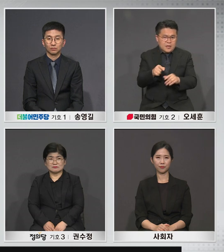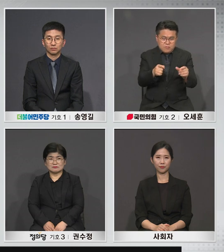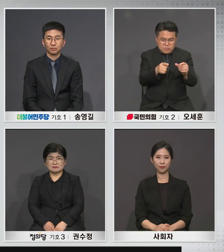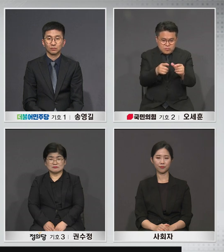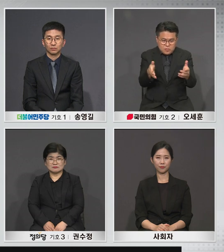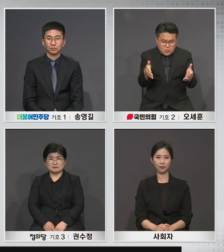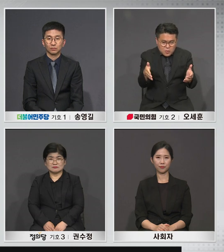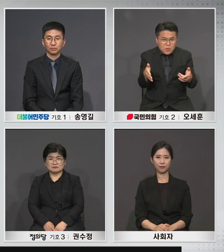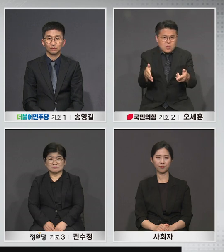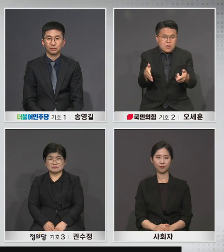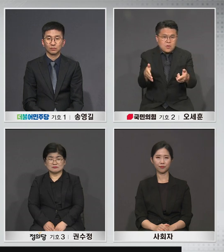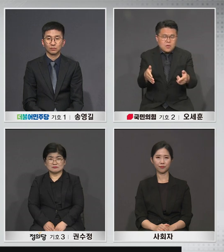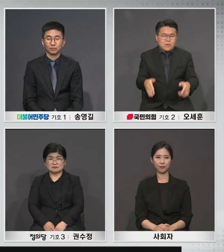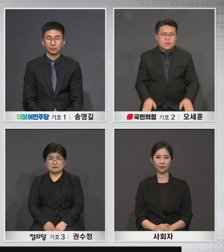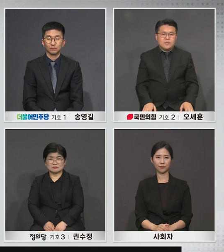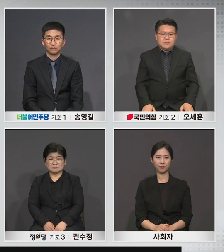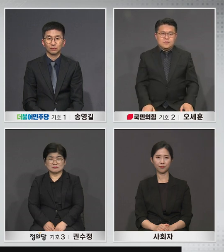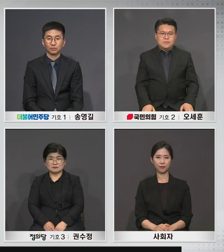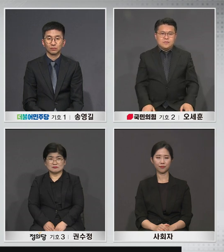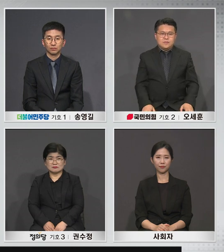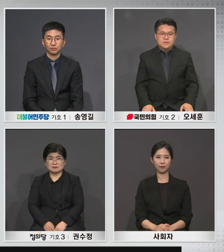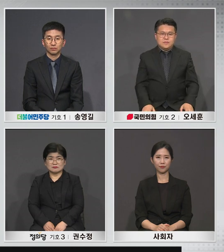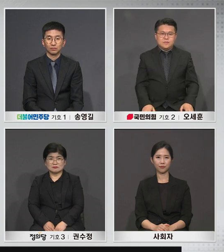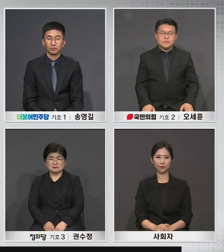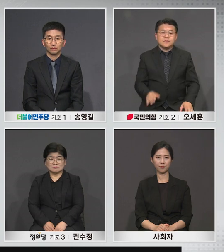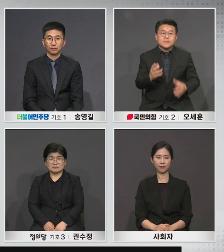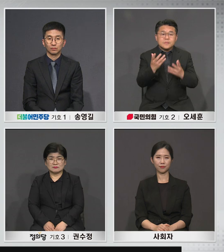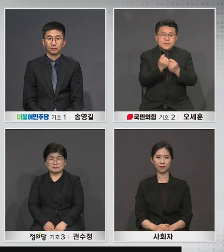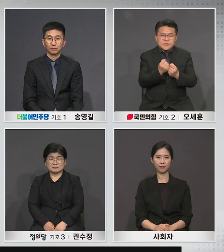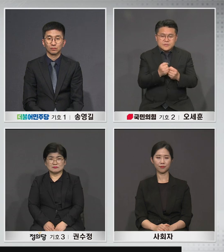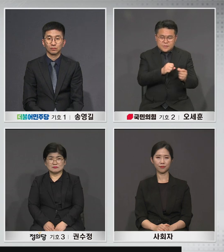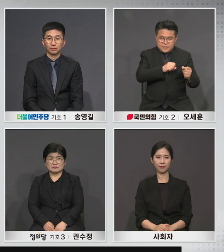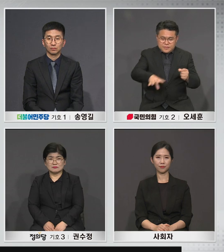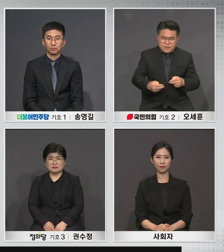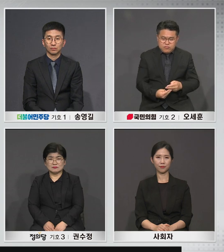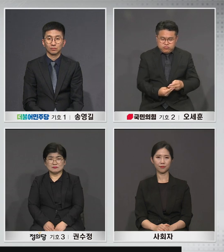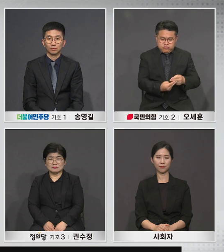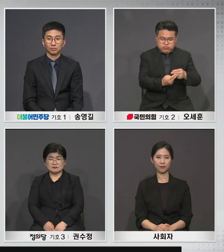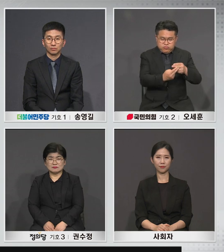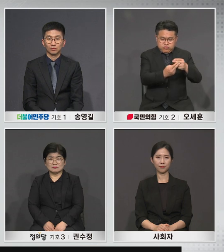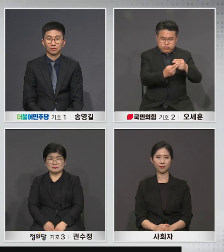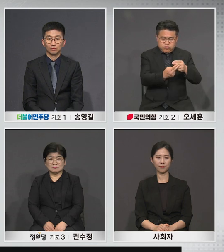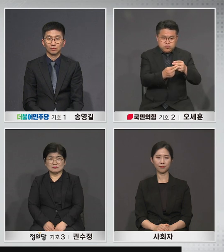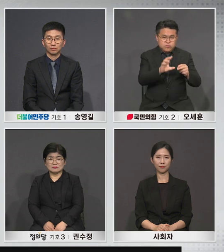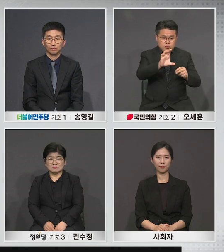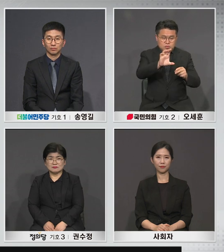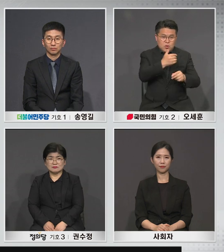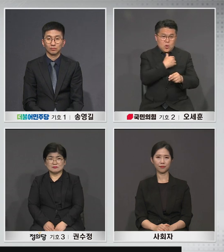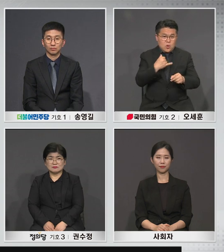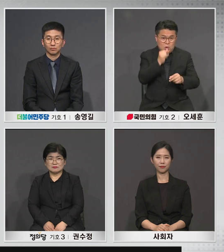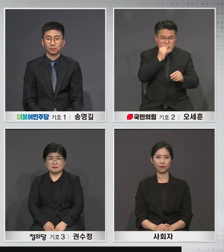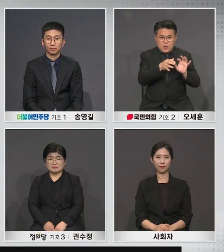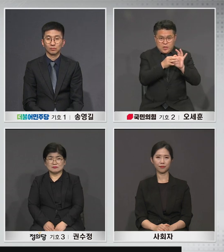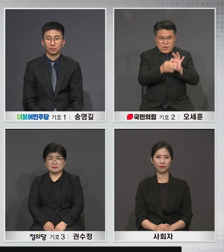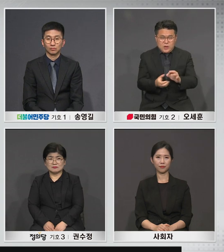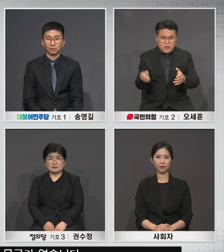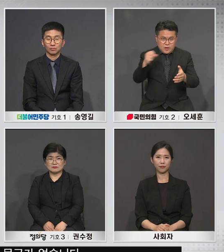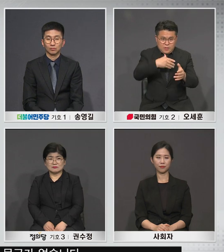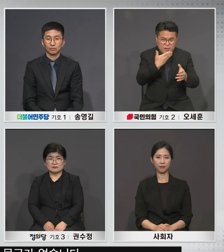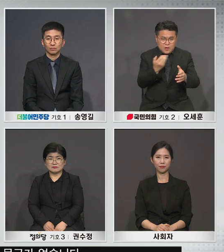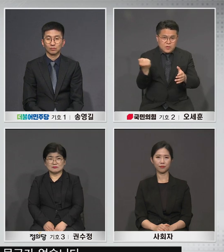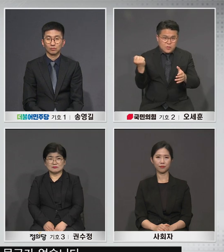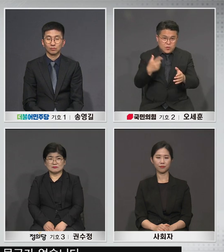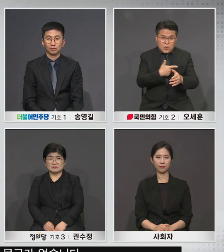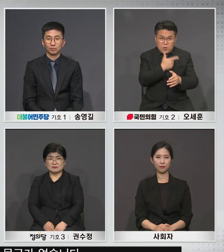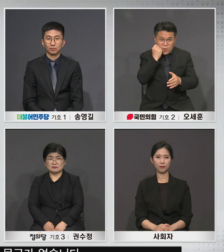없습니다. 그러니까 용량이 되는 한 계속해서 매립을 할 수 있도록 되어 있고요. 심지어는 부족하면 15%를